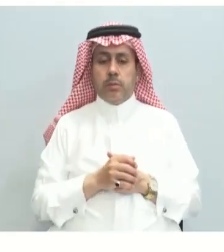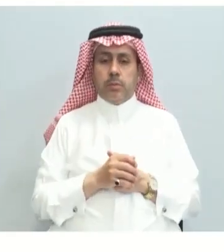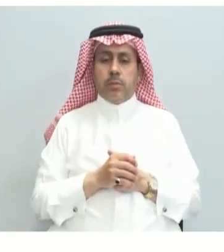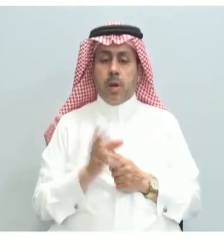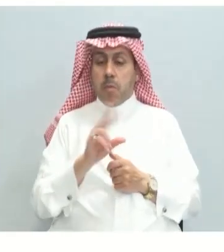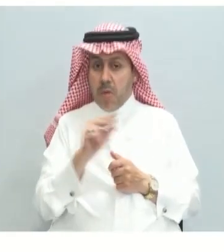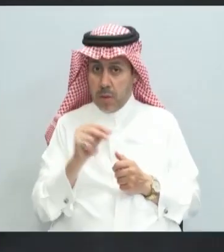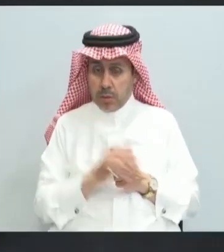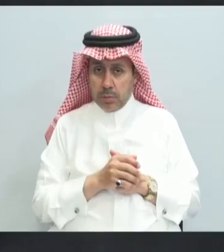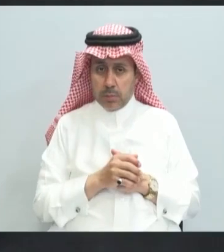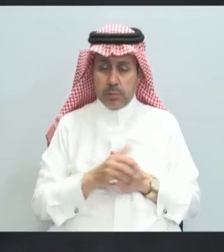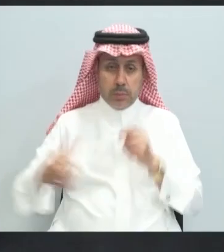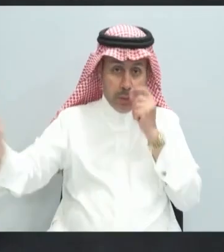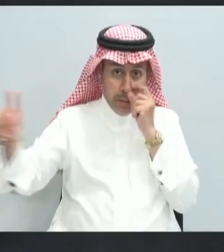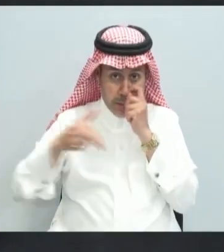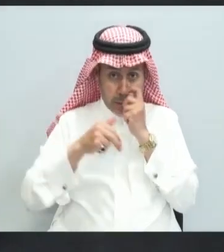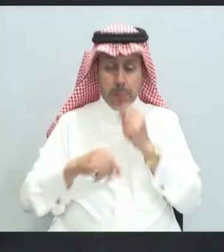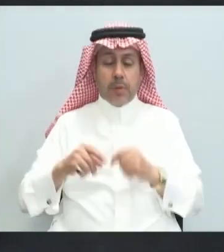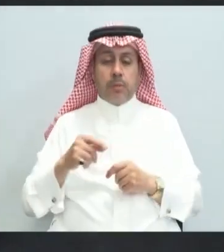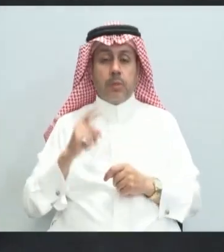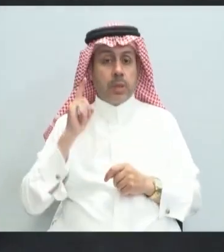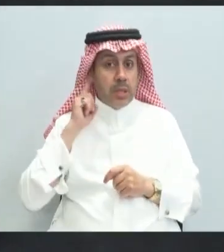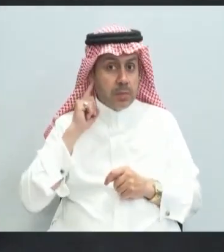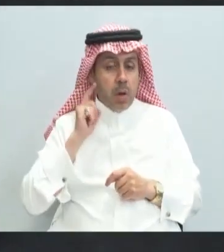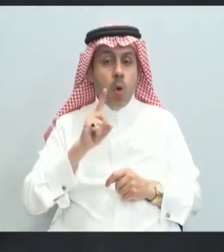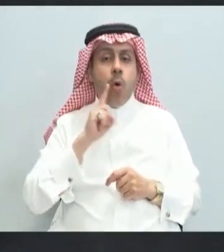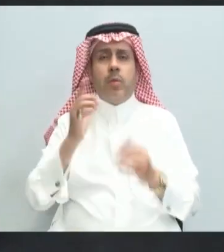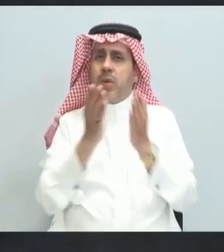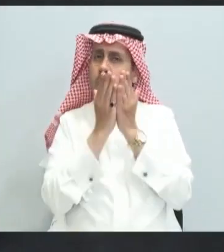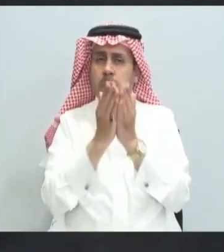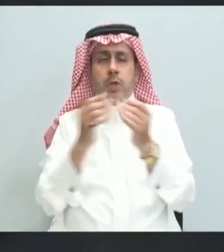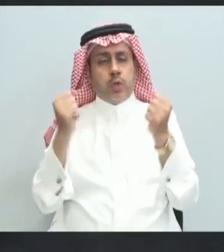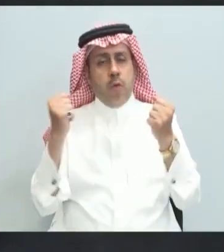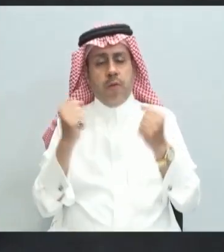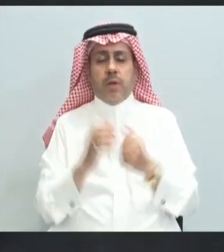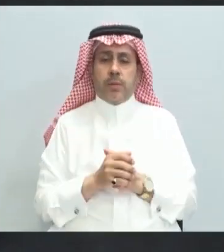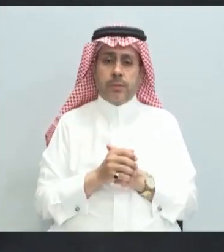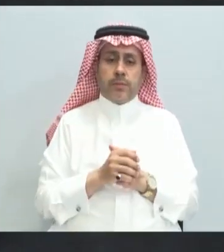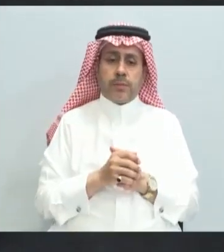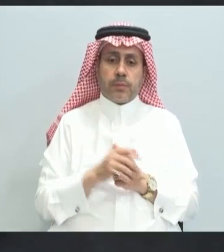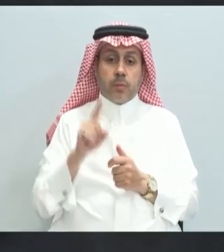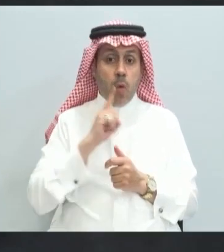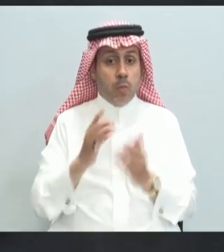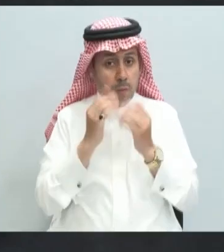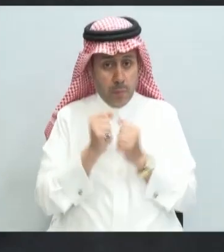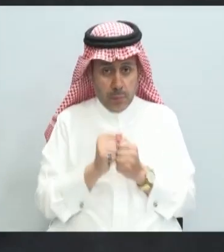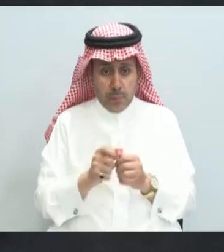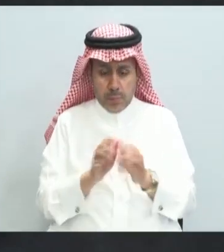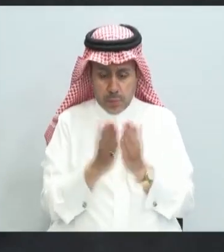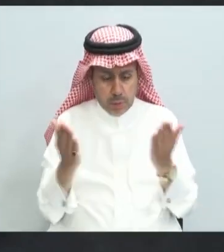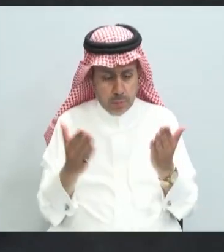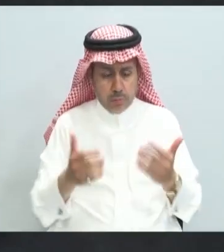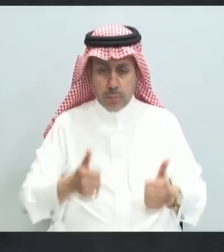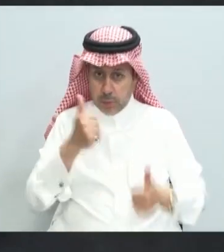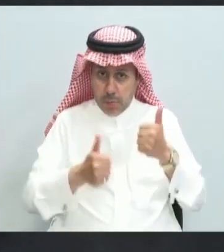مثل أن يأتي ويسمع والدته تدعو له بالتوفيق، هو يذاكر وهو مقدم